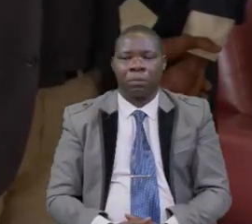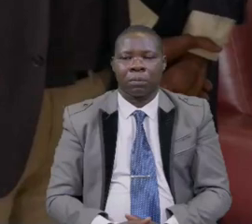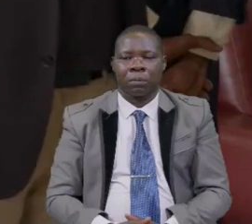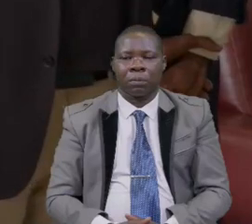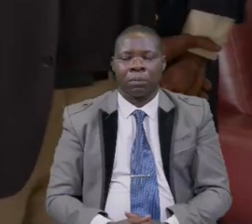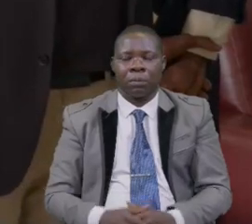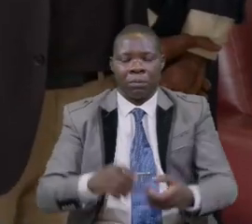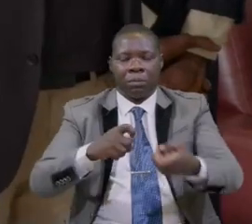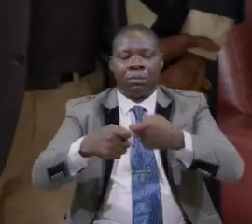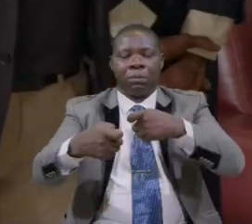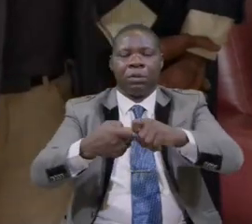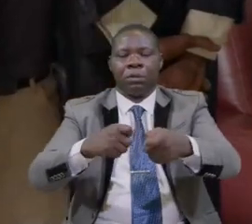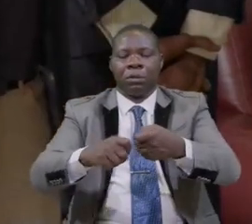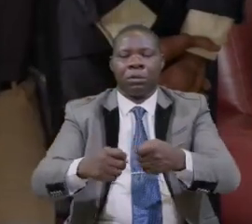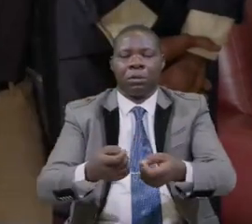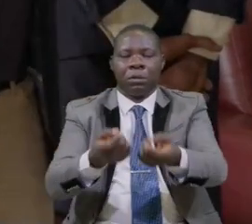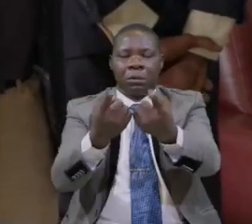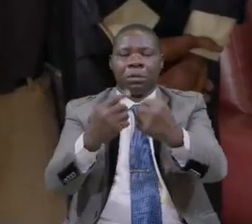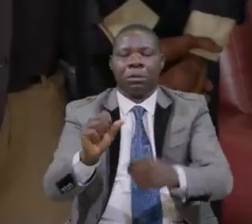Les persécutions viennent.